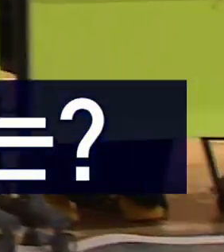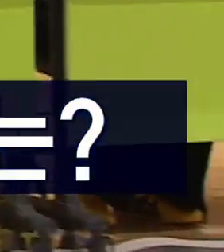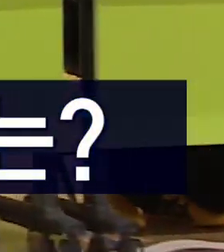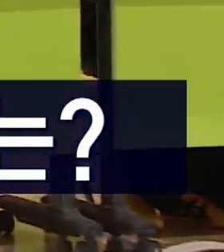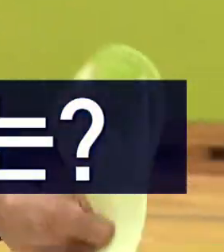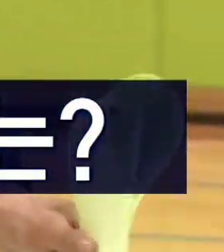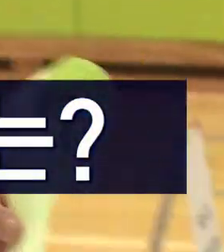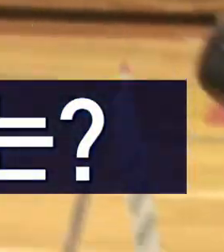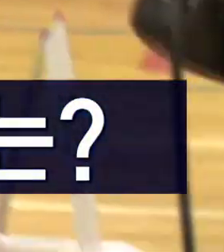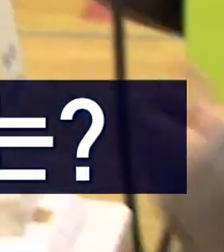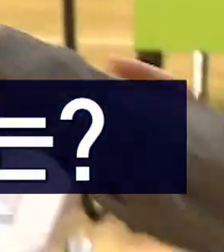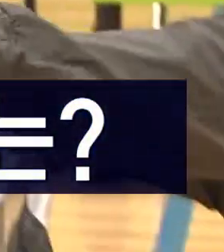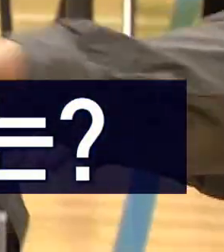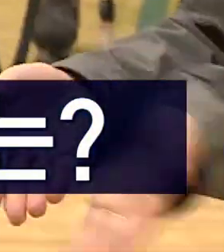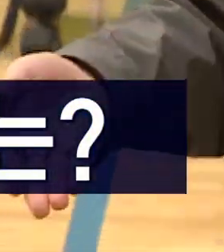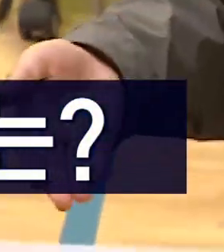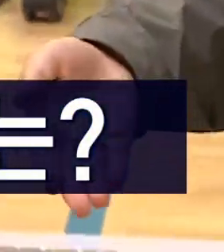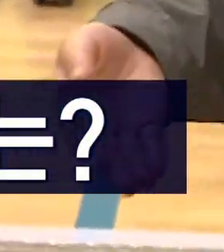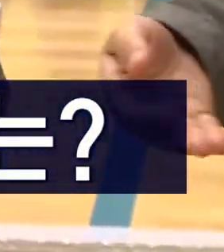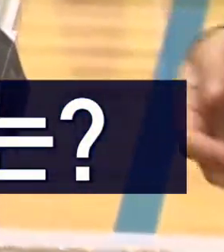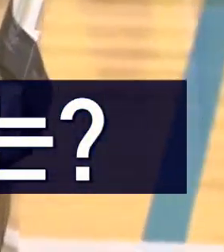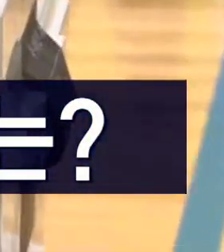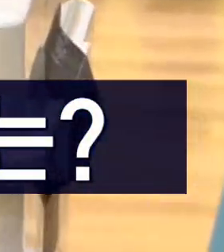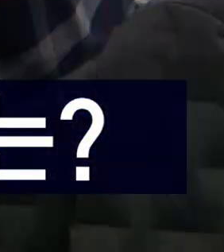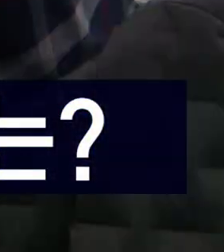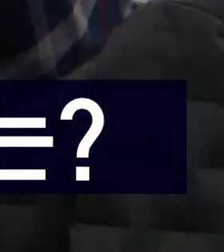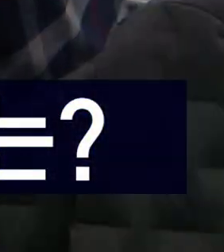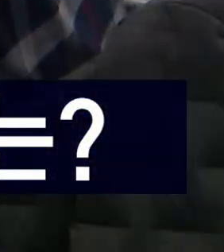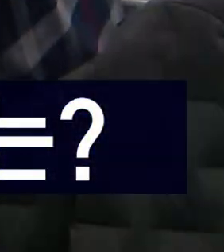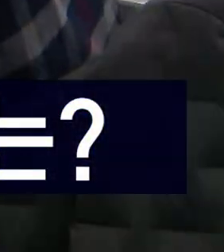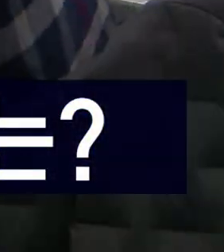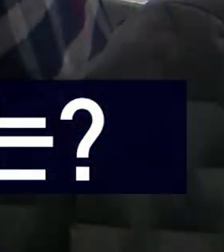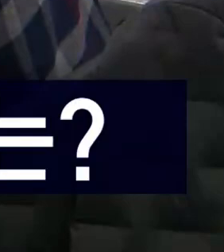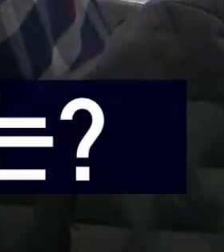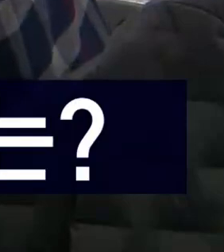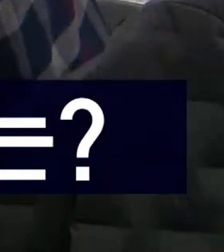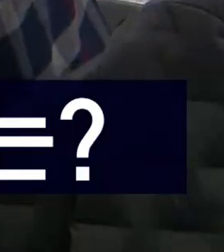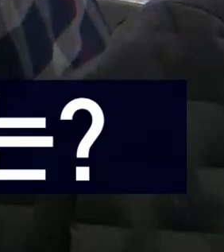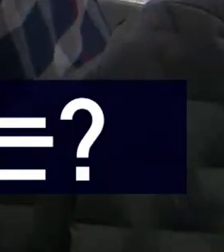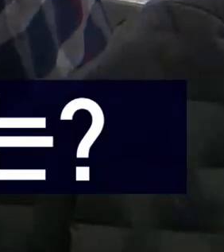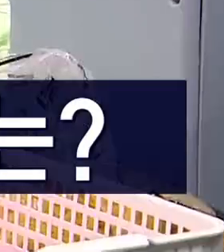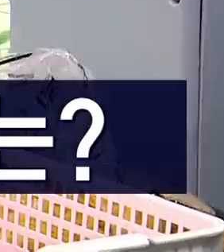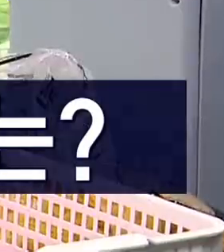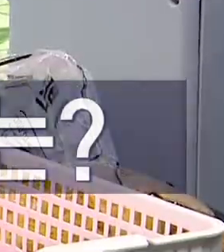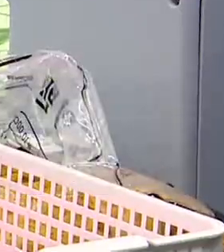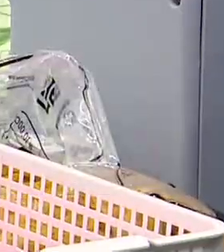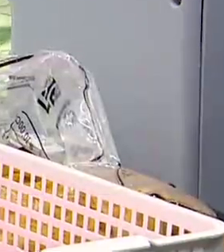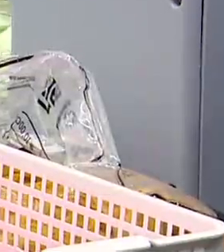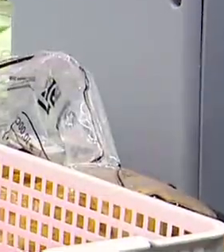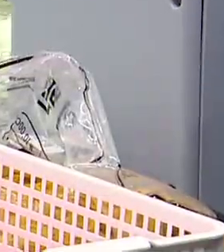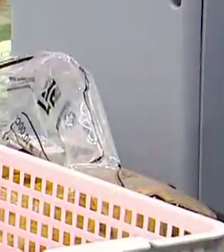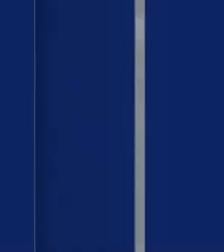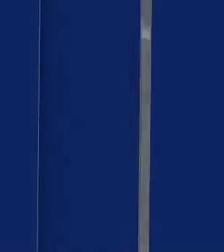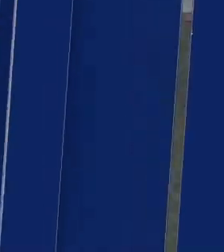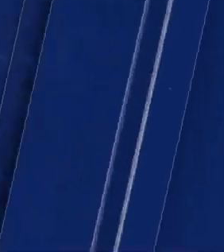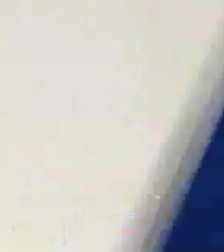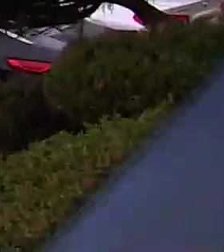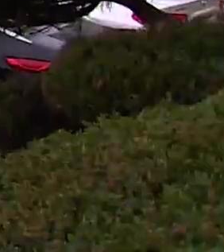뜨거운 관심을 모았던 비례대표 투표, 각 정당의 비례대표 후보로 배치됐던 광주 전남 출신 인사도 6명 당선됐습니다.